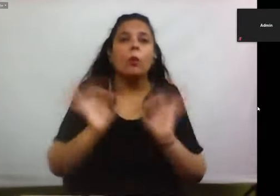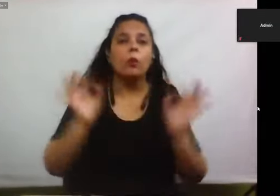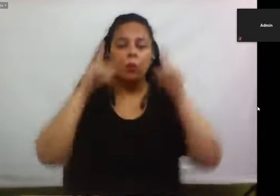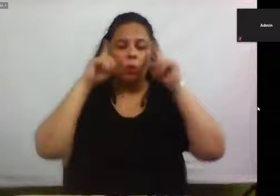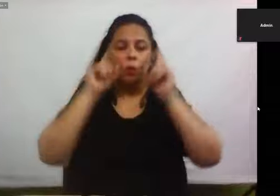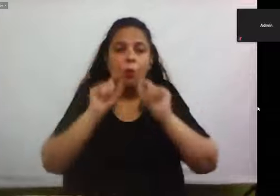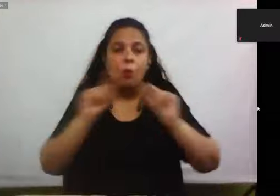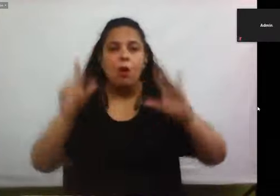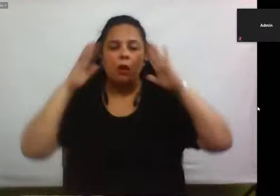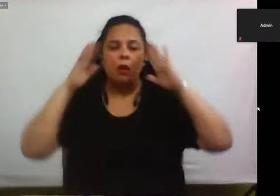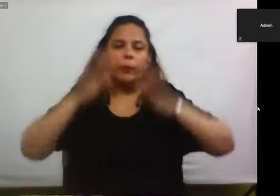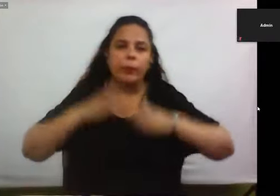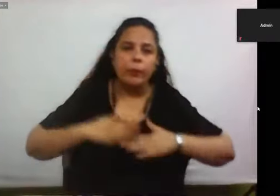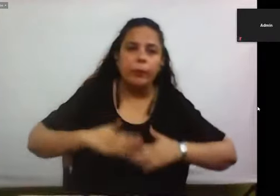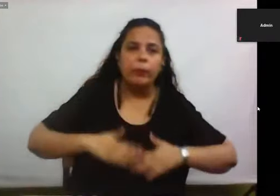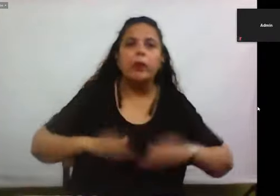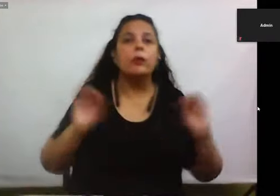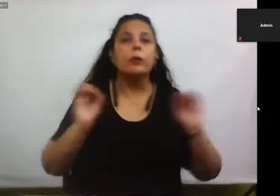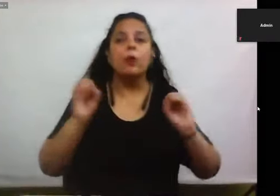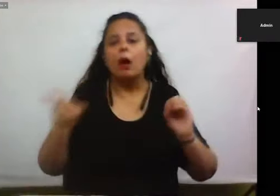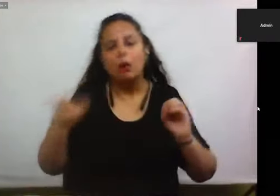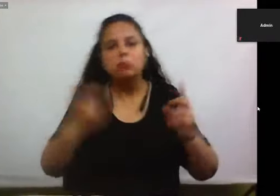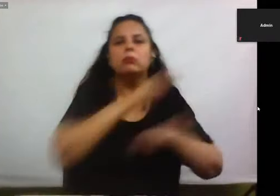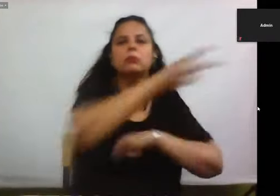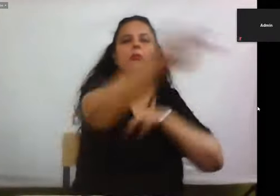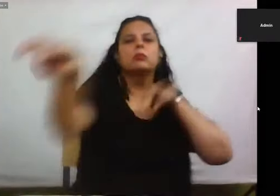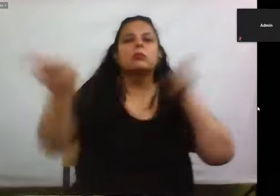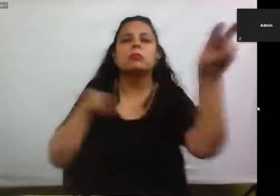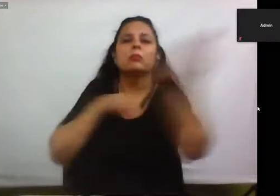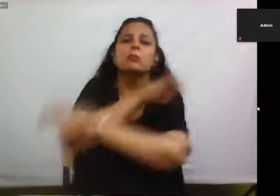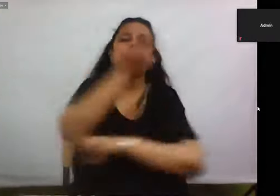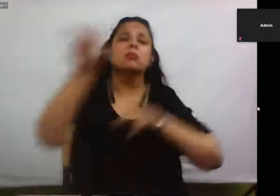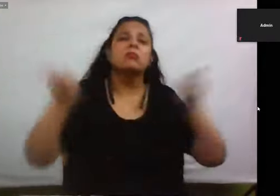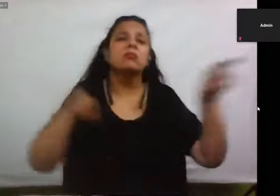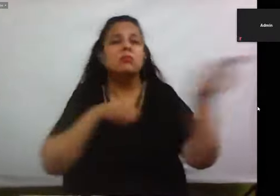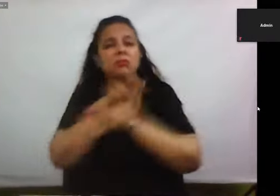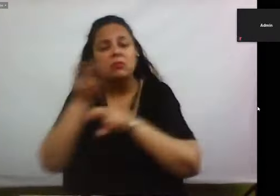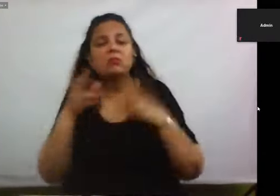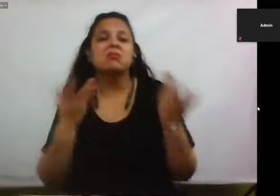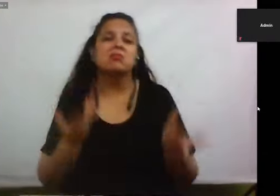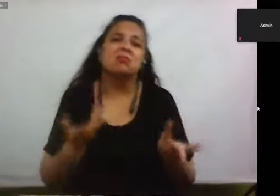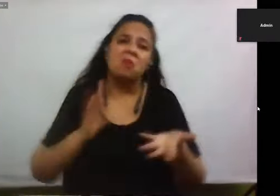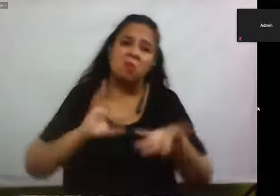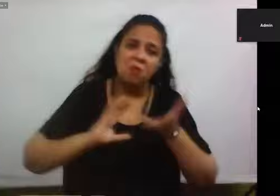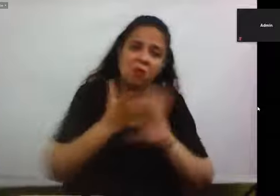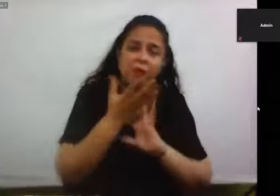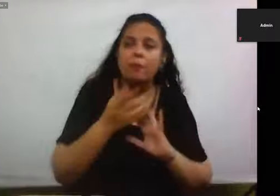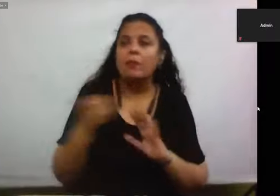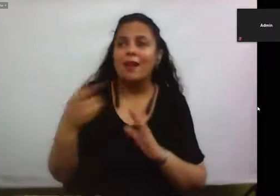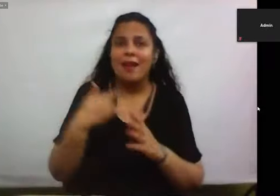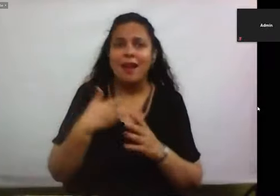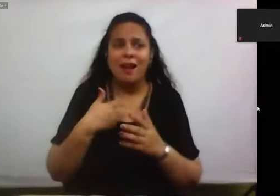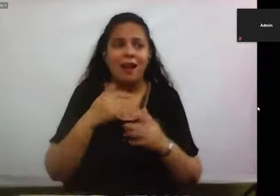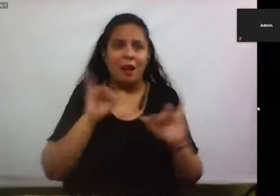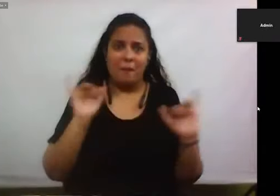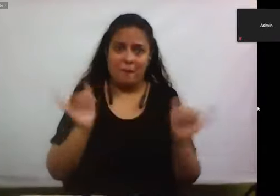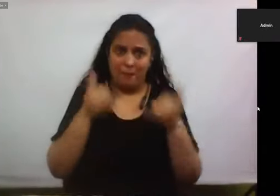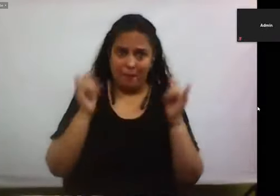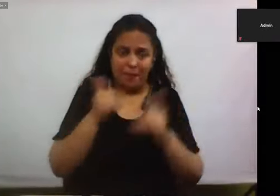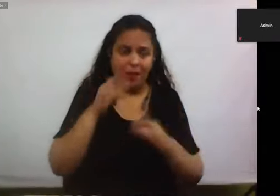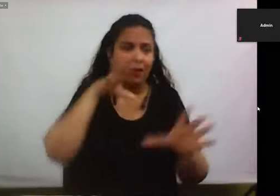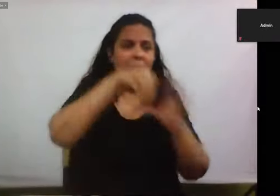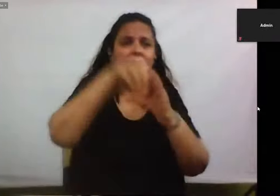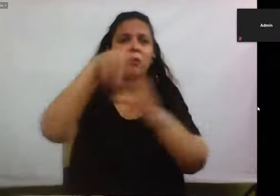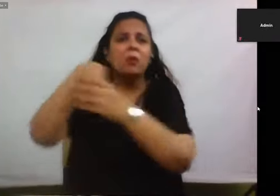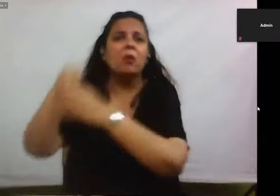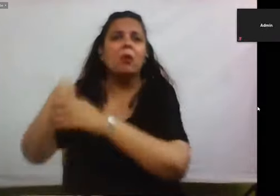कि प्रोप्रायोसेप्टिव जो मूवमेंट है, काइनेस्थेटिक है, वो सब उसको कम मिल रहा है, वो खेल में नहीं हिस्सा ले पा रहा